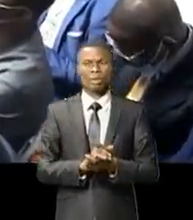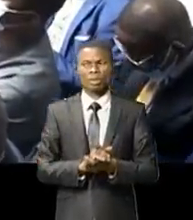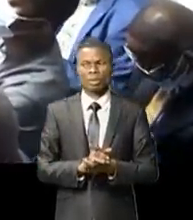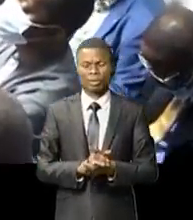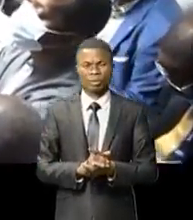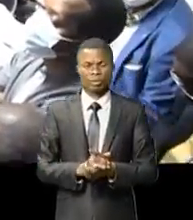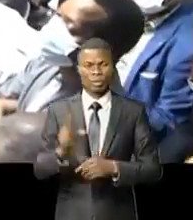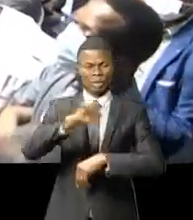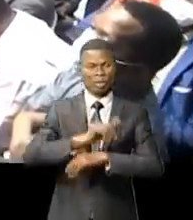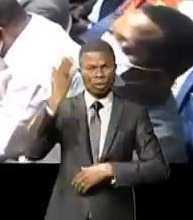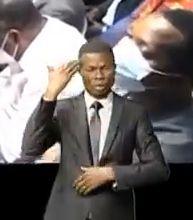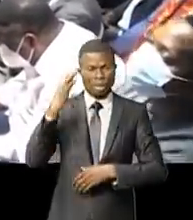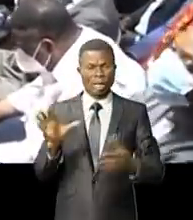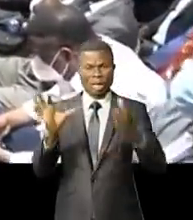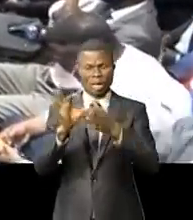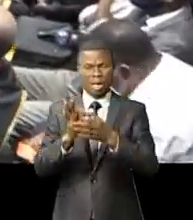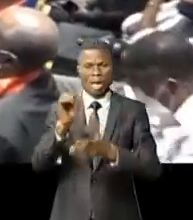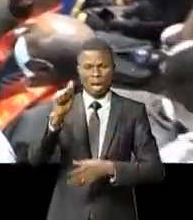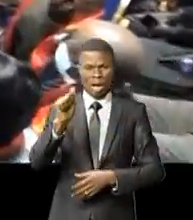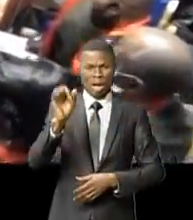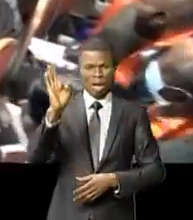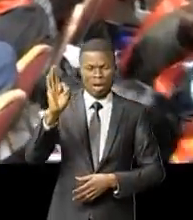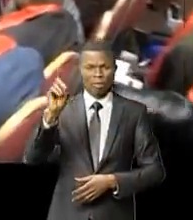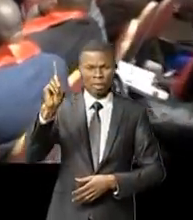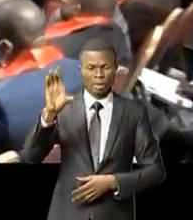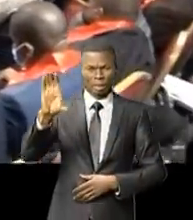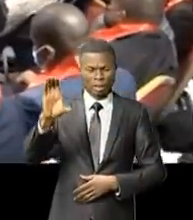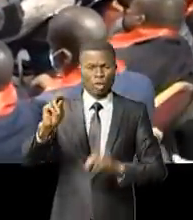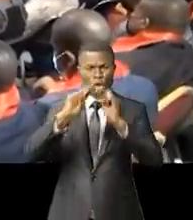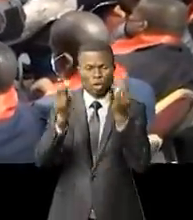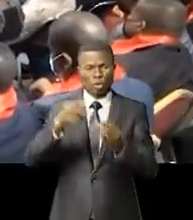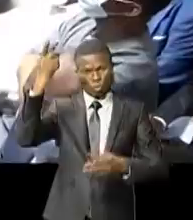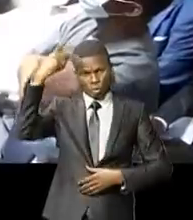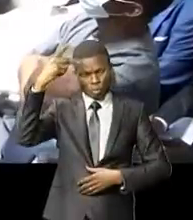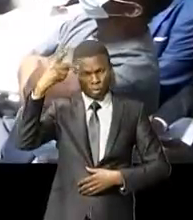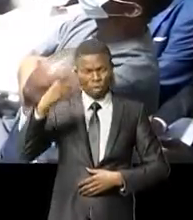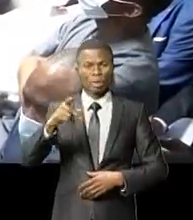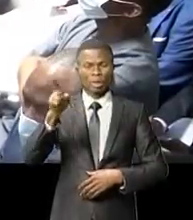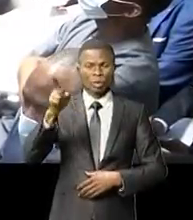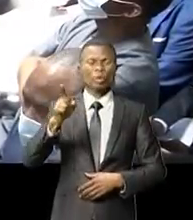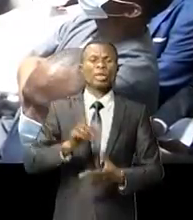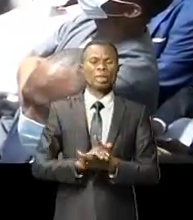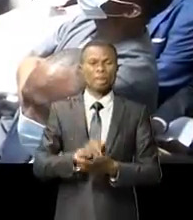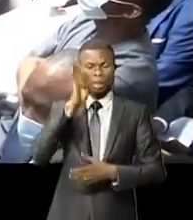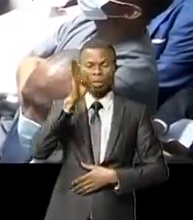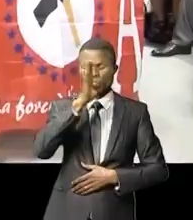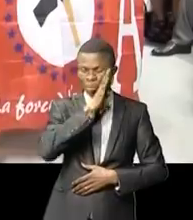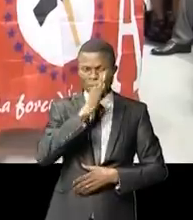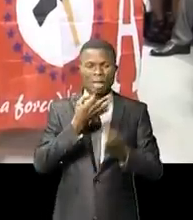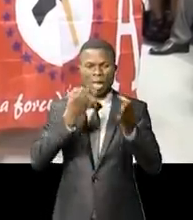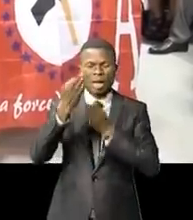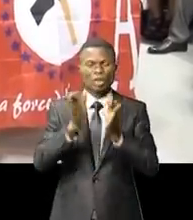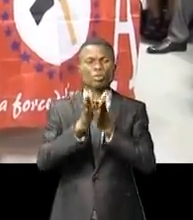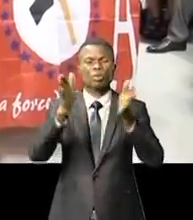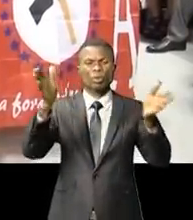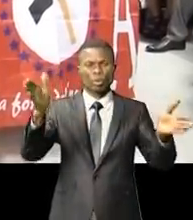Il y a quelques jours, l'Alliance des forces démocratiques du Congo, le regroupement politique de Modeste Baati-Lukwebo, avait exprimé